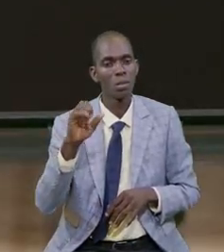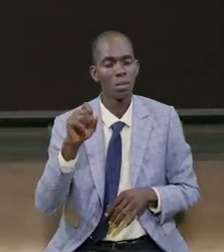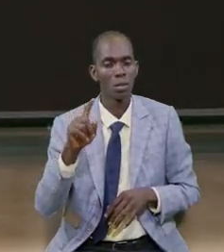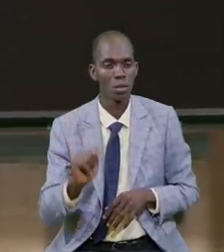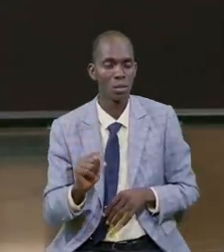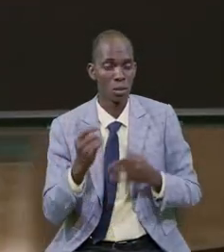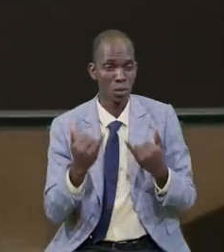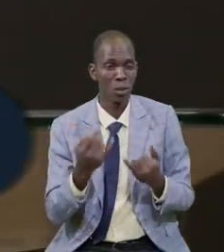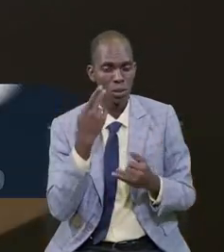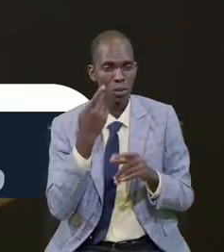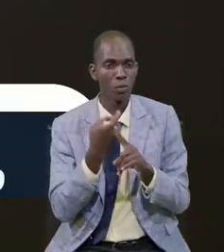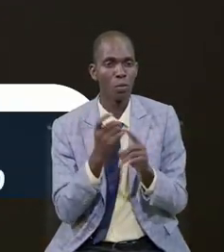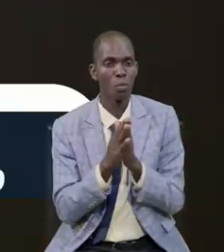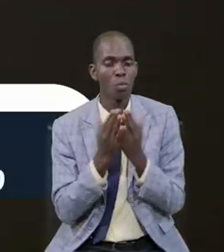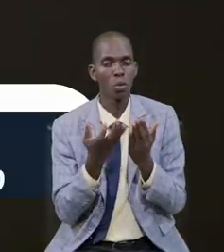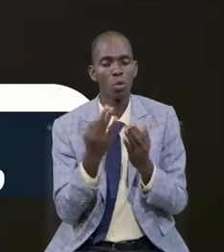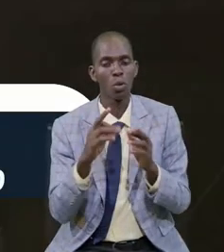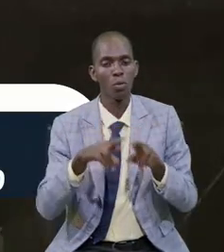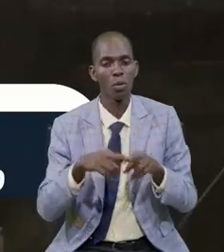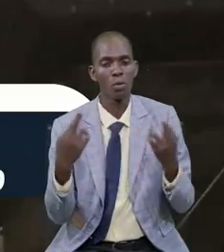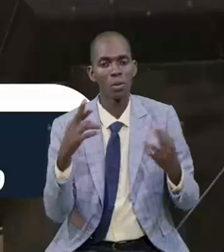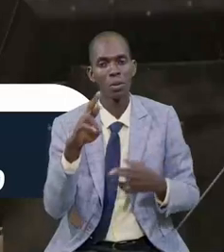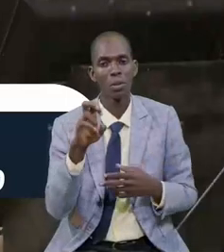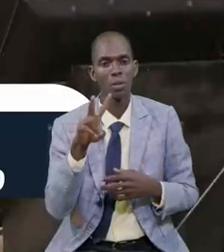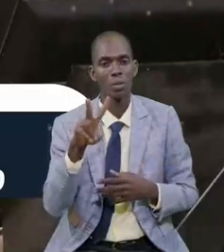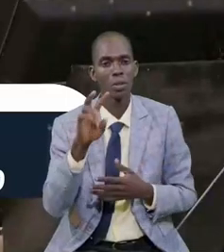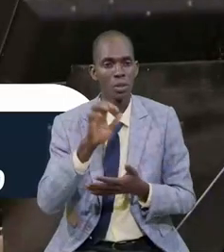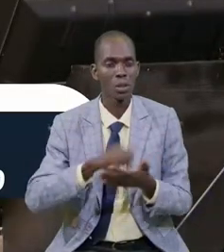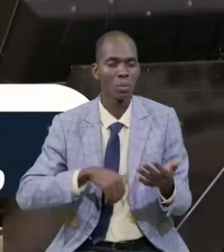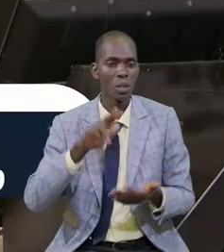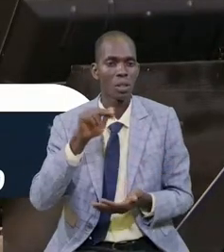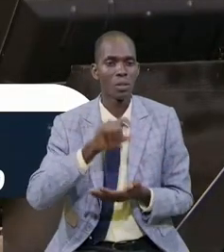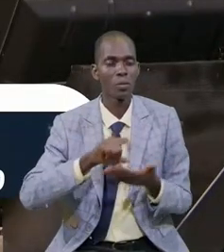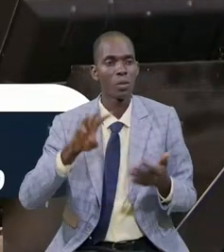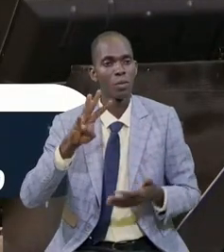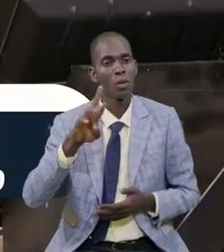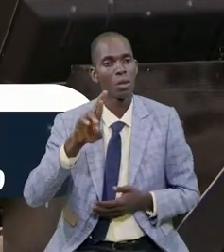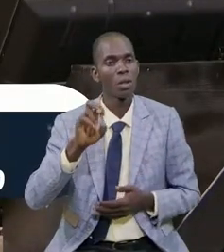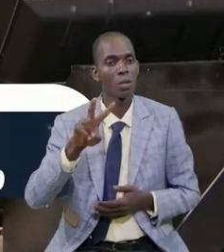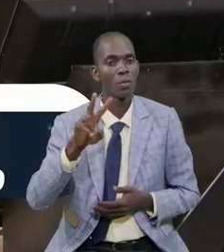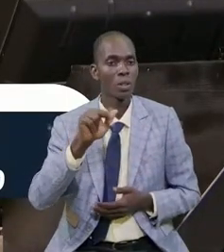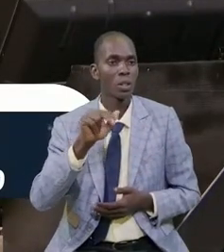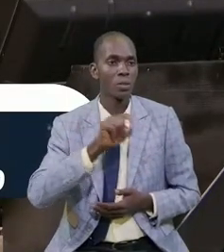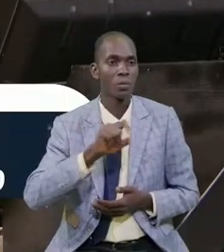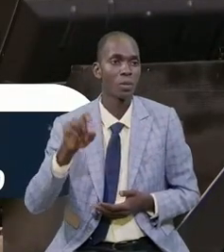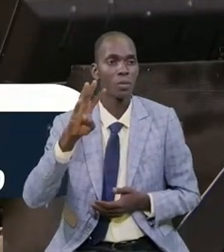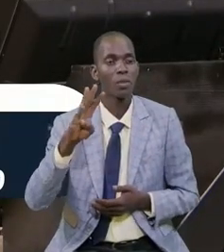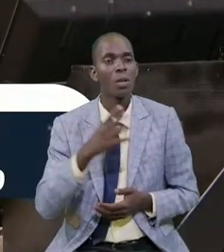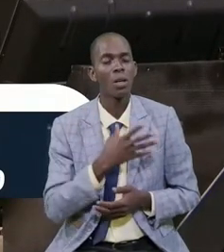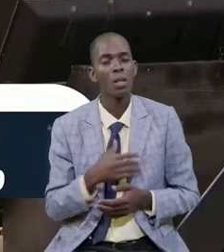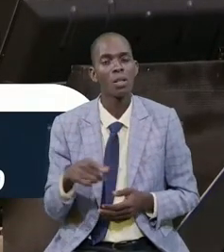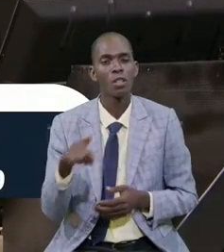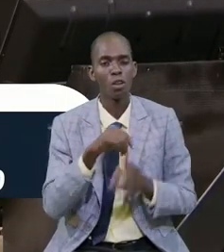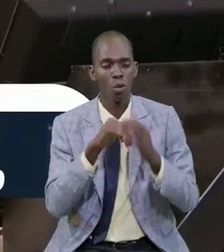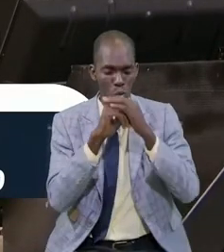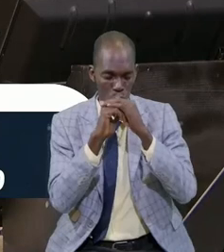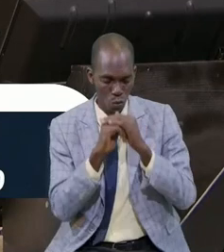Apocalypse, chapitre 13. Je lis le verset 4. Et